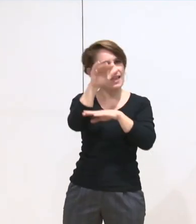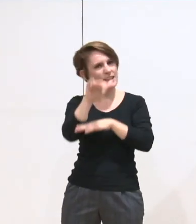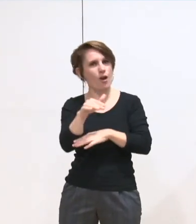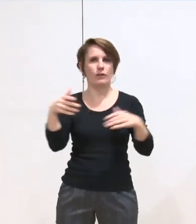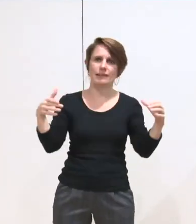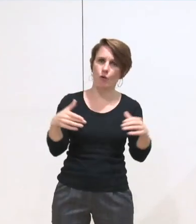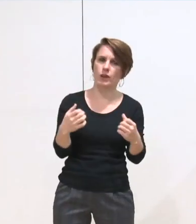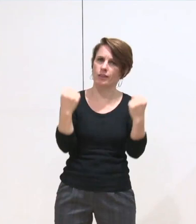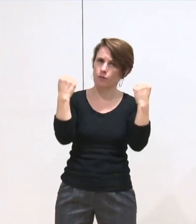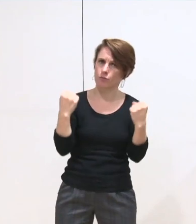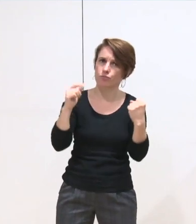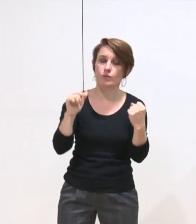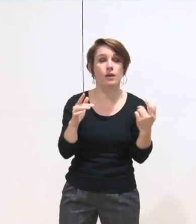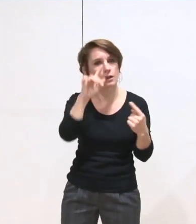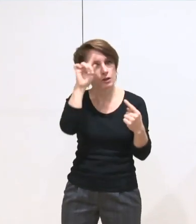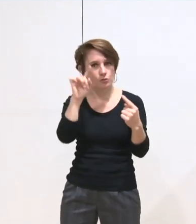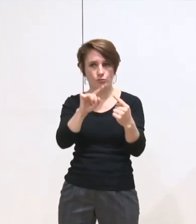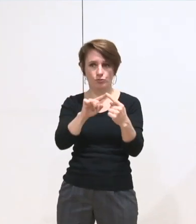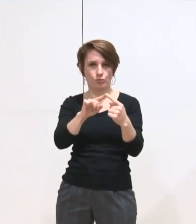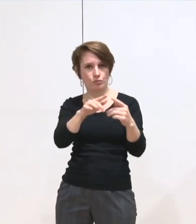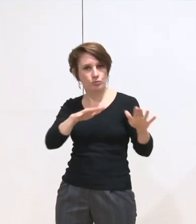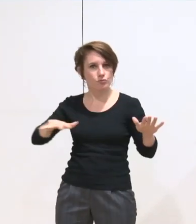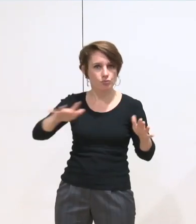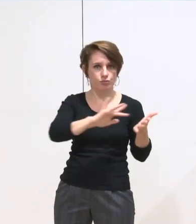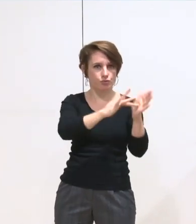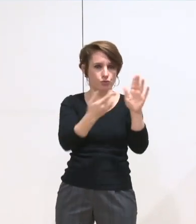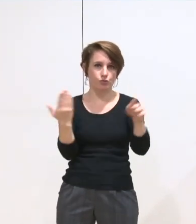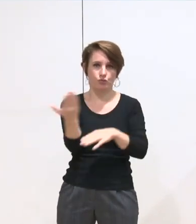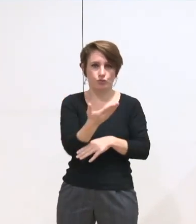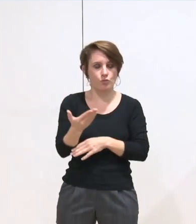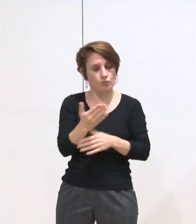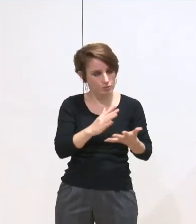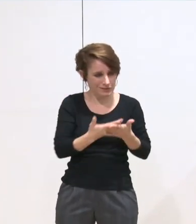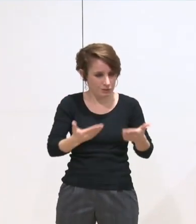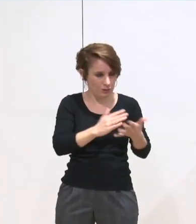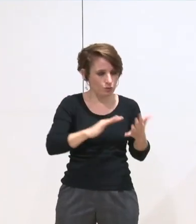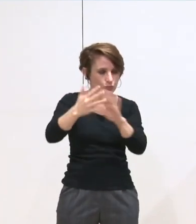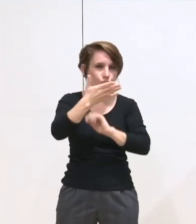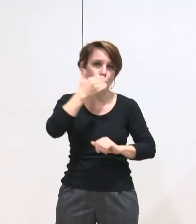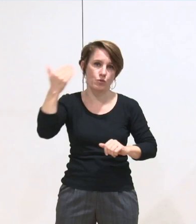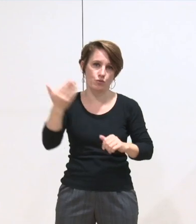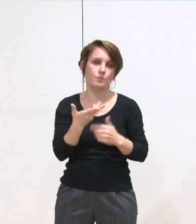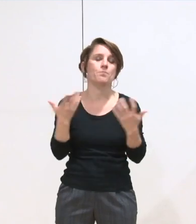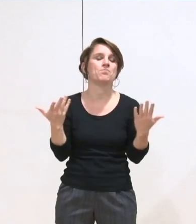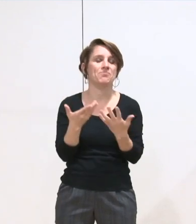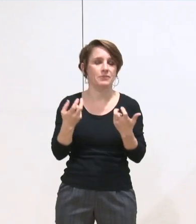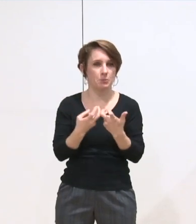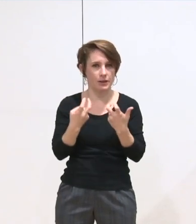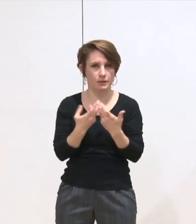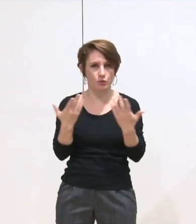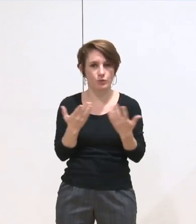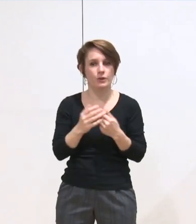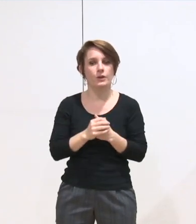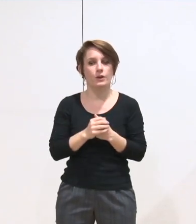collectives et qui intéressent et qui concernent toutes les parties qui sont mobilisées. Il s'agit en particulier donc de